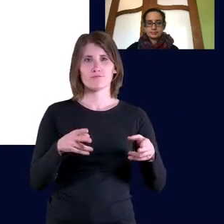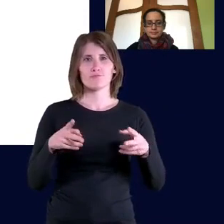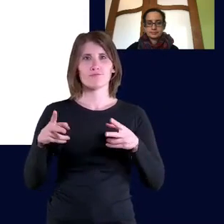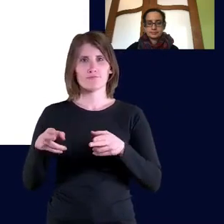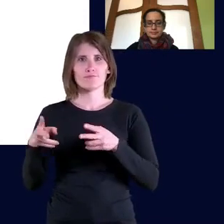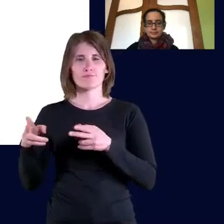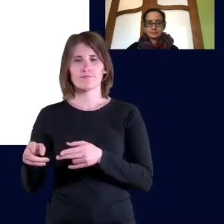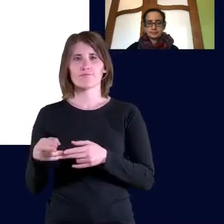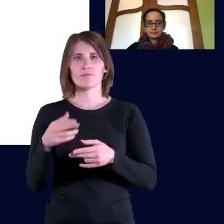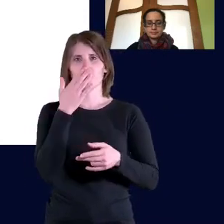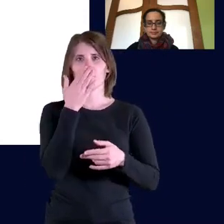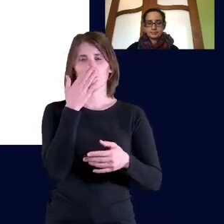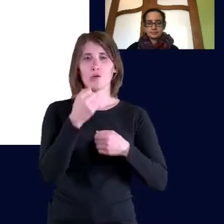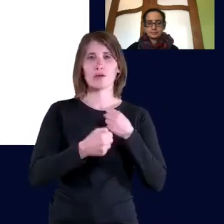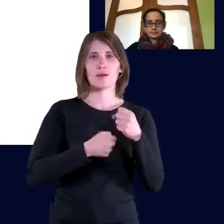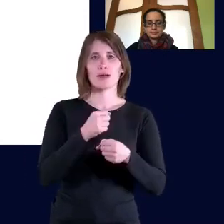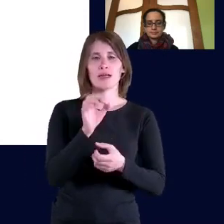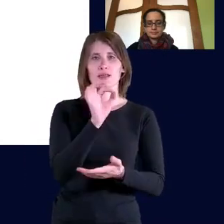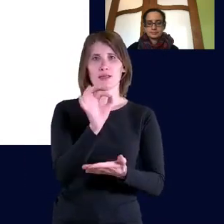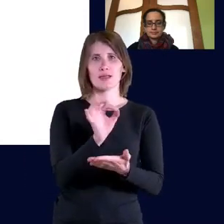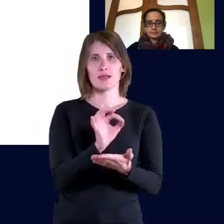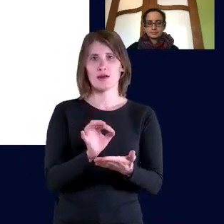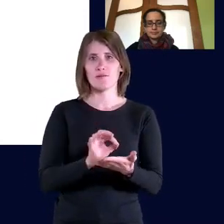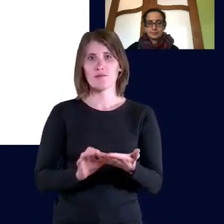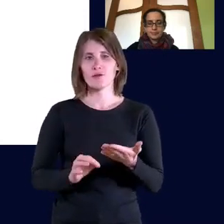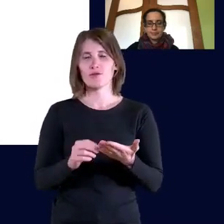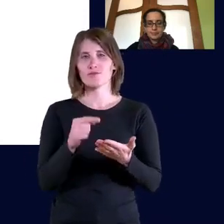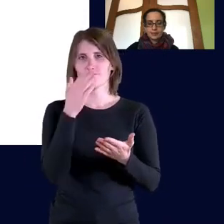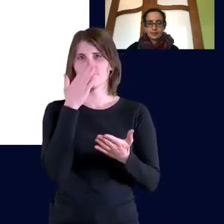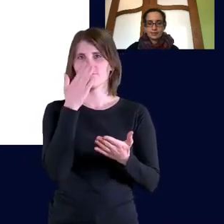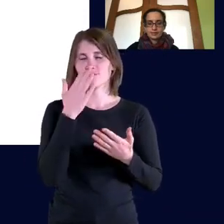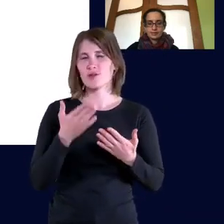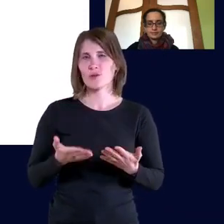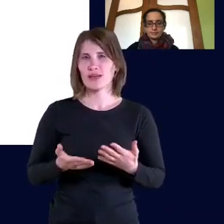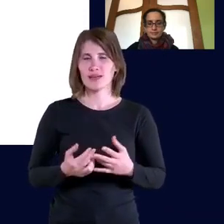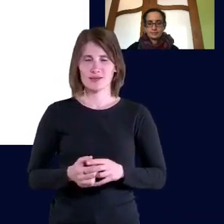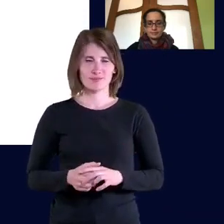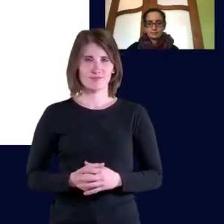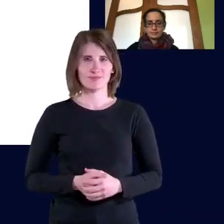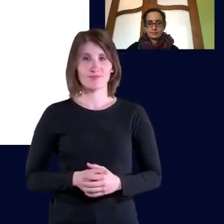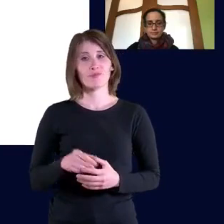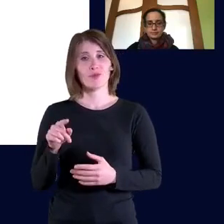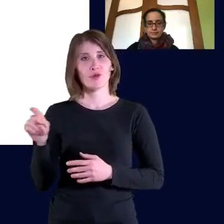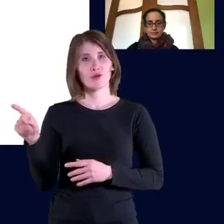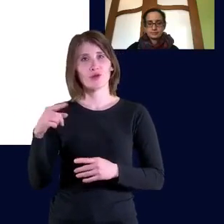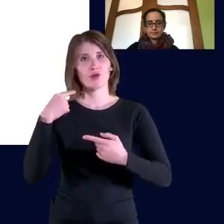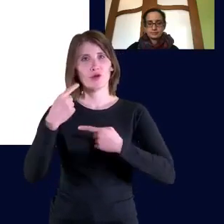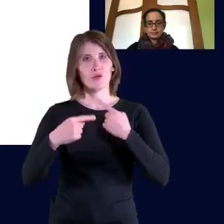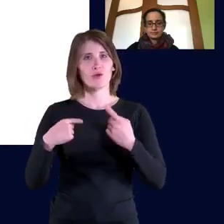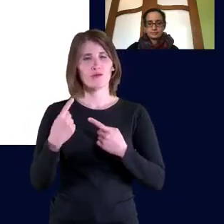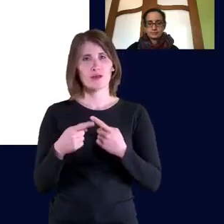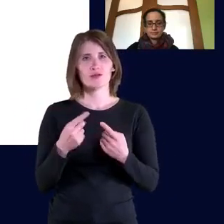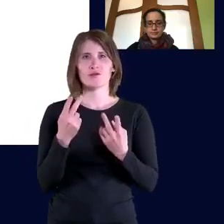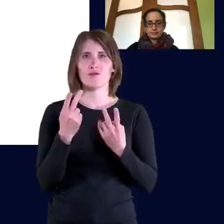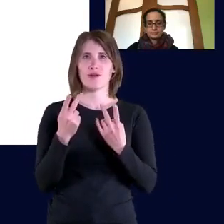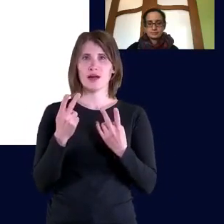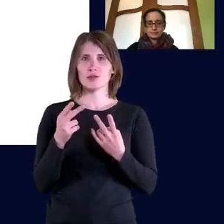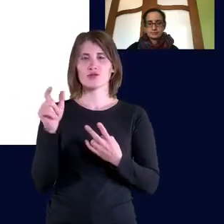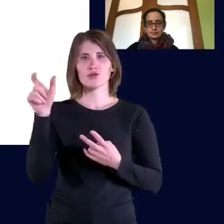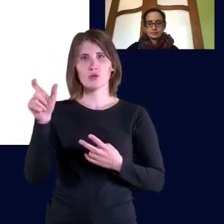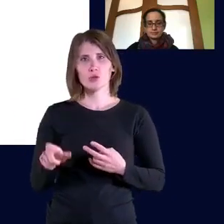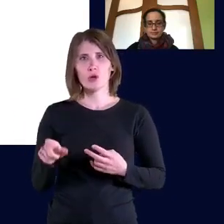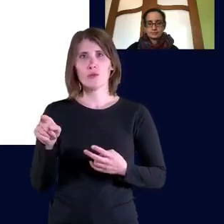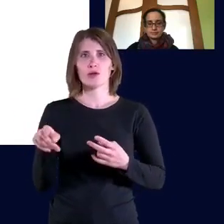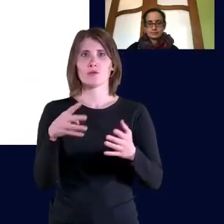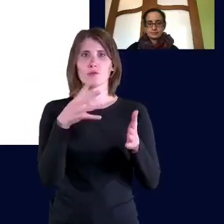nad grafiką w jaki sposób to się odbywało powiedzą także o cennej roli weryfikatora